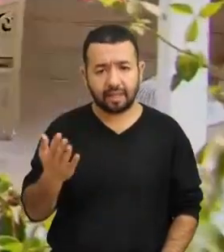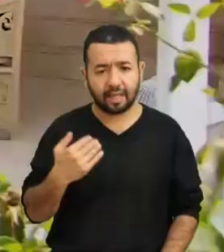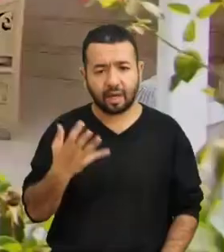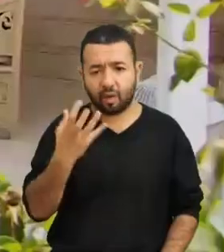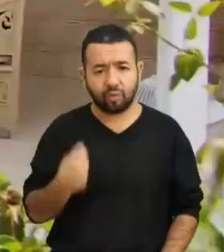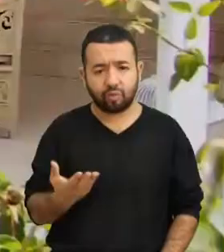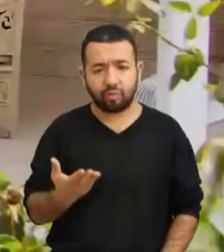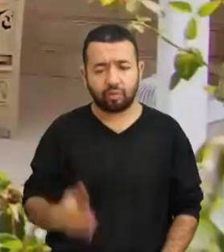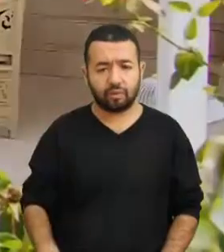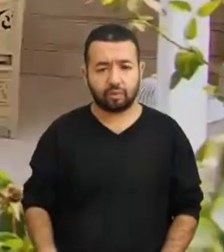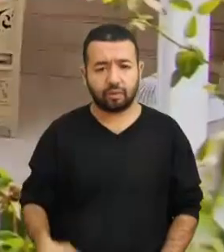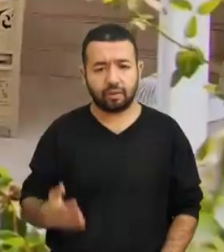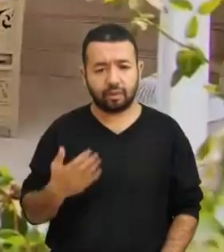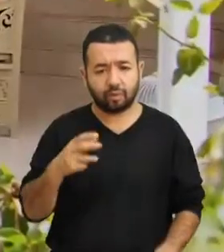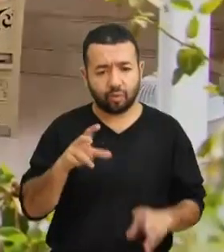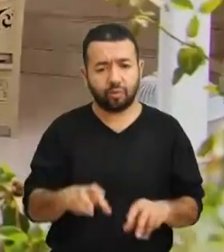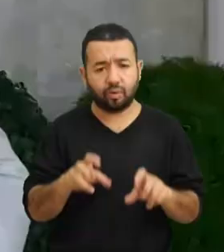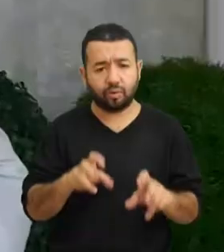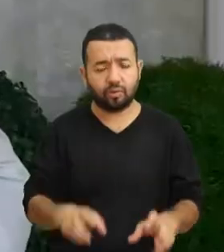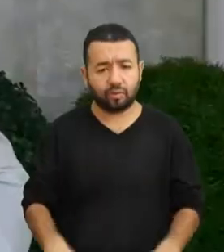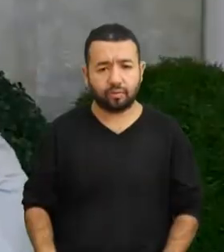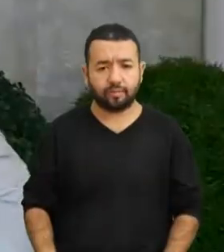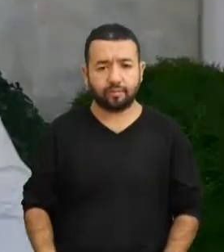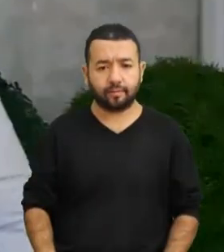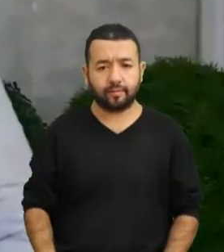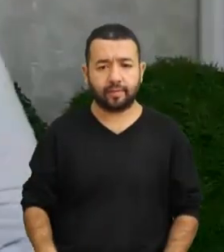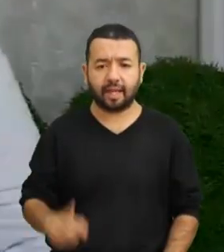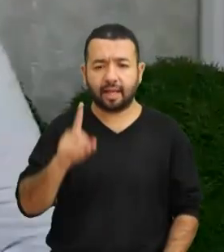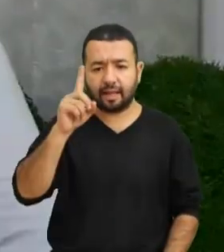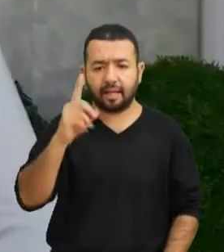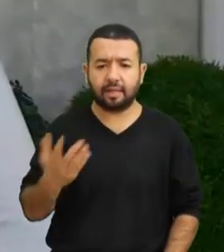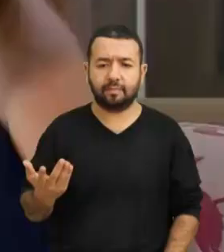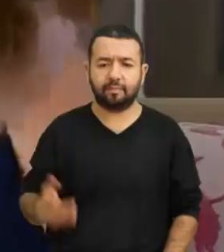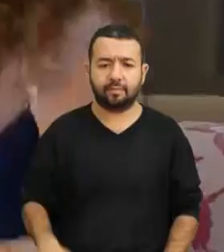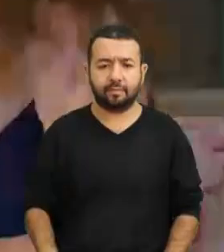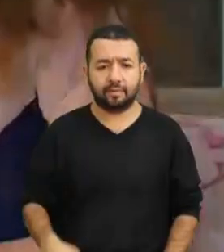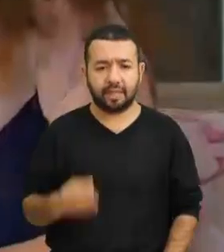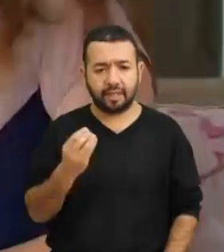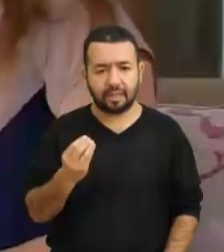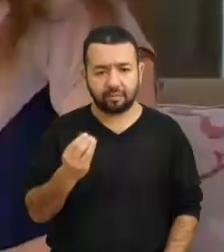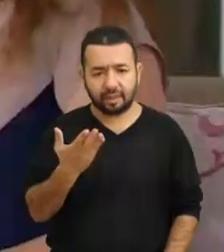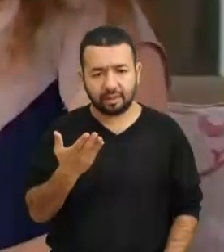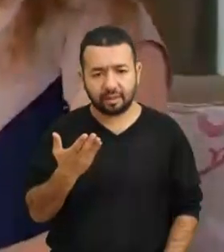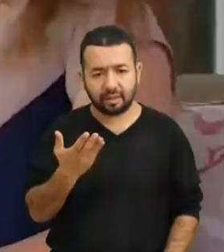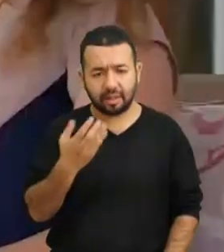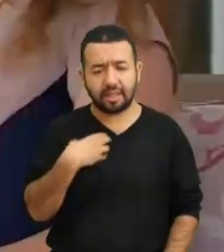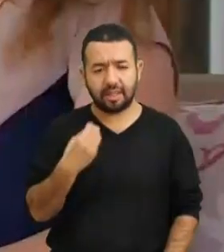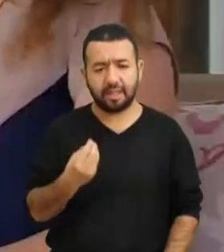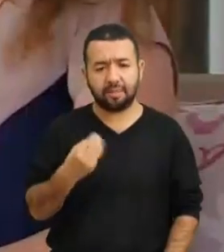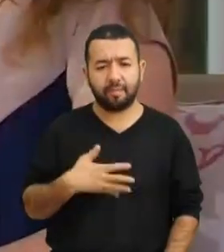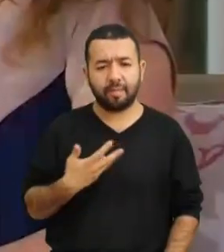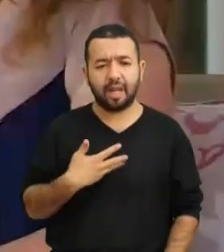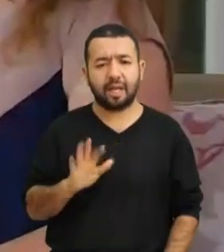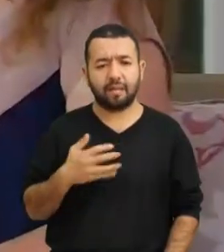gel. Ay gel, otur, otur. Allah'ım, Allah'ım. İyi misin boncuğum? İyiyim anneciğim,